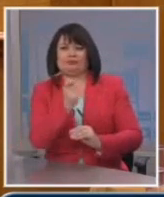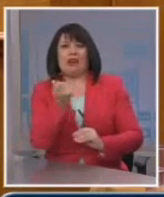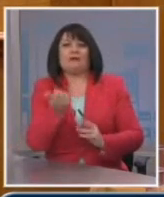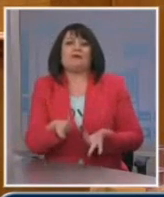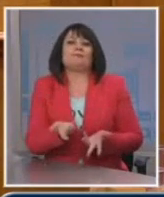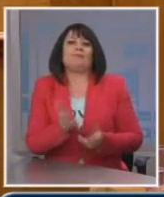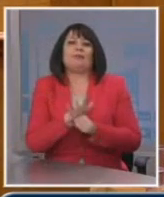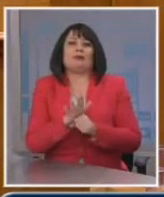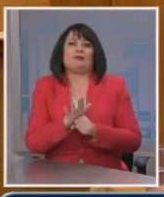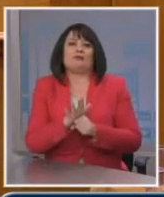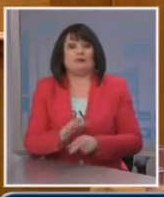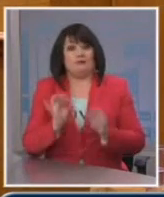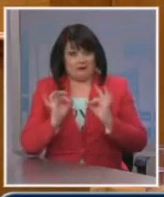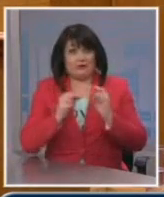Βεβαίως